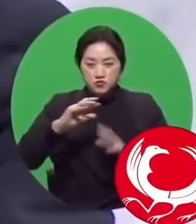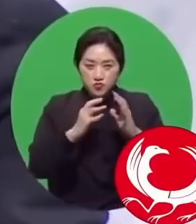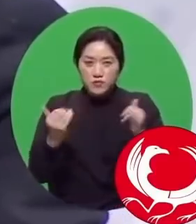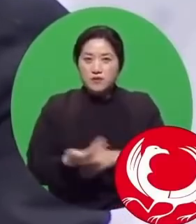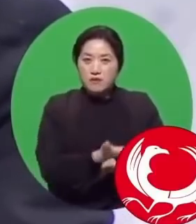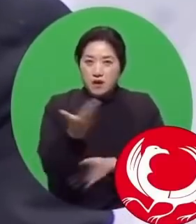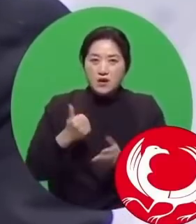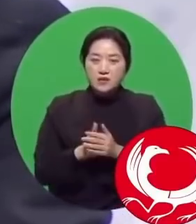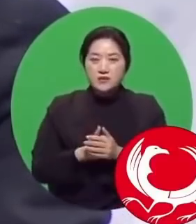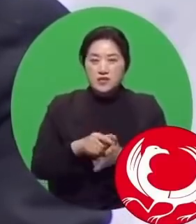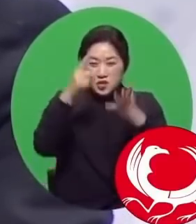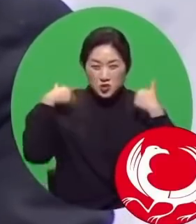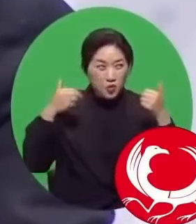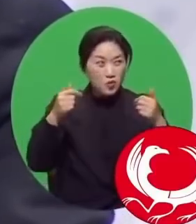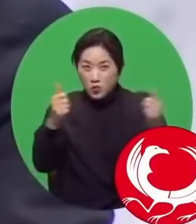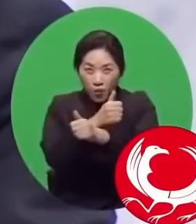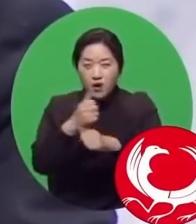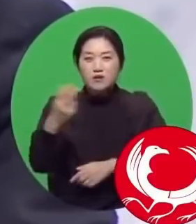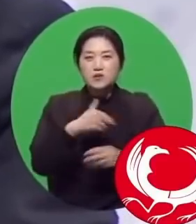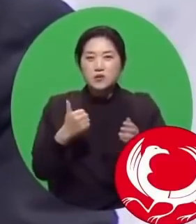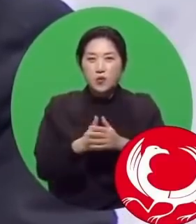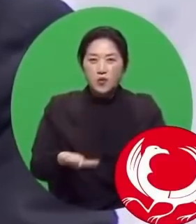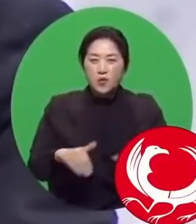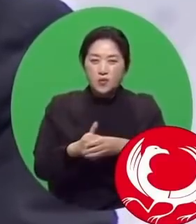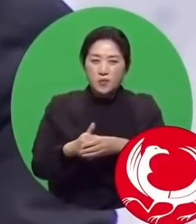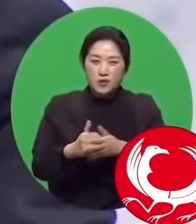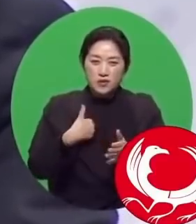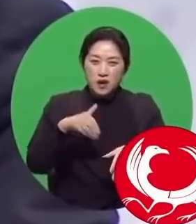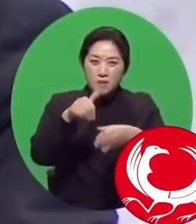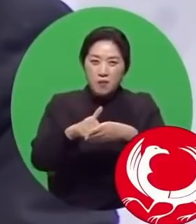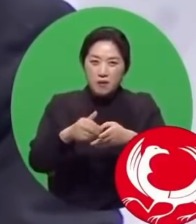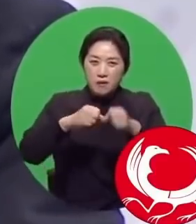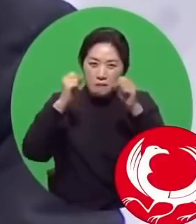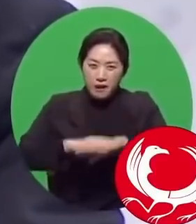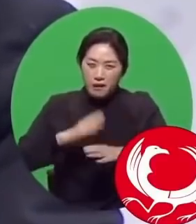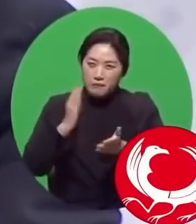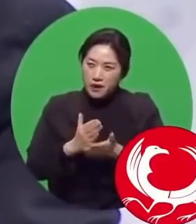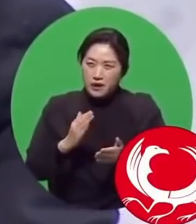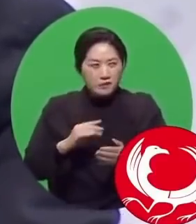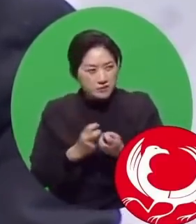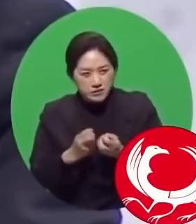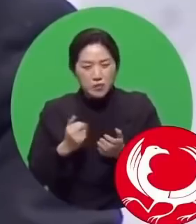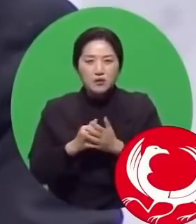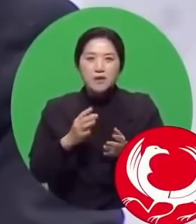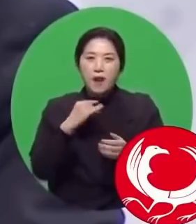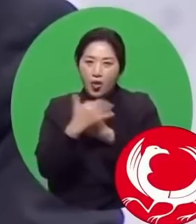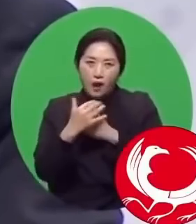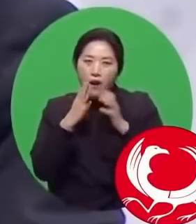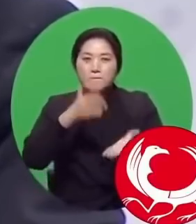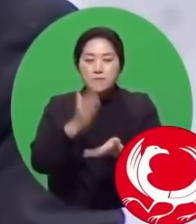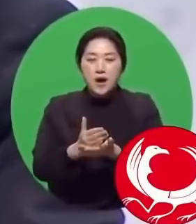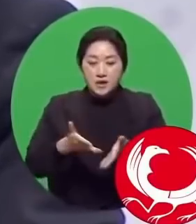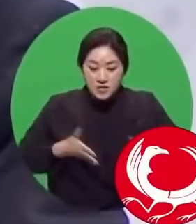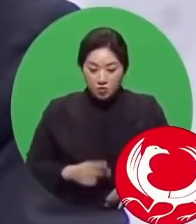국민들은 이제 정권교체니 무슨 사표 심리니 이런 거 절대 쏘고만 안 됩니다. 여러분들이